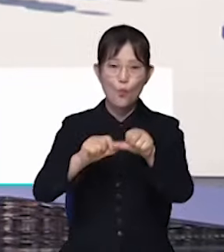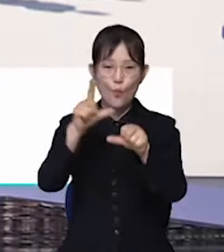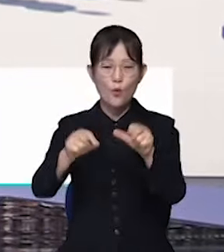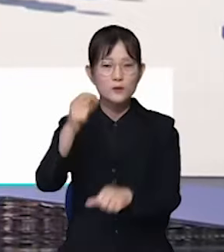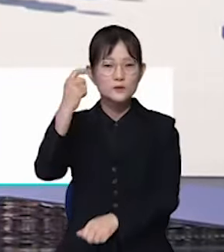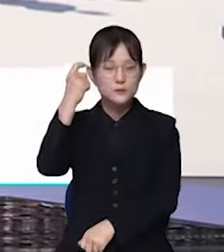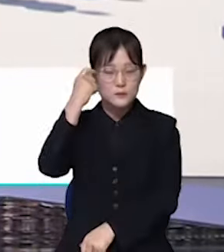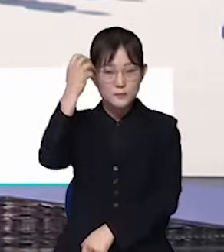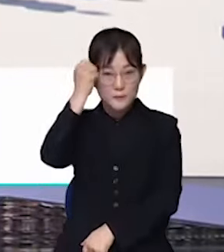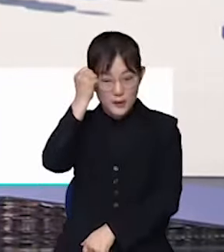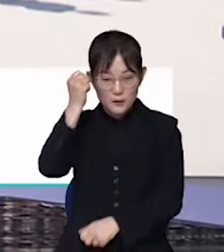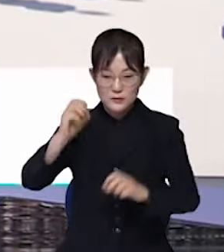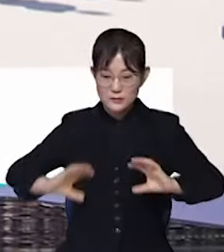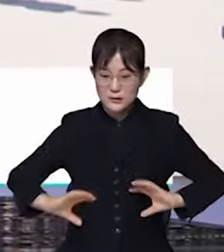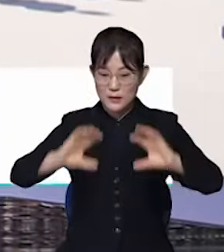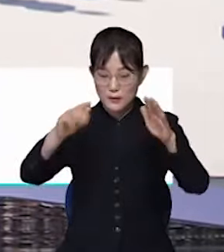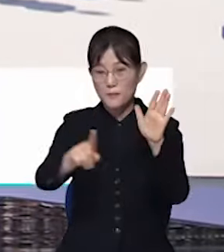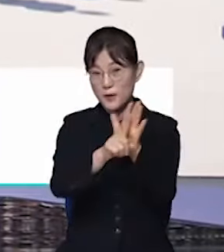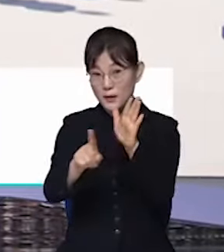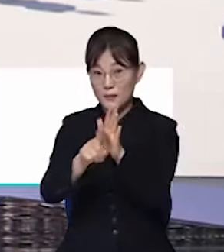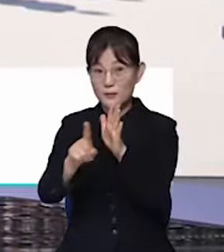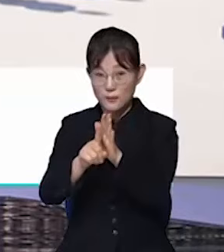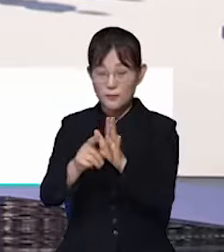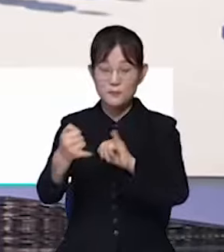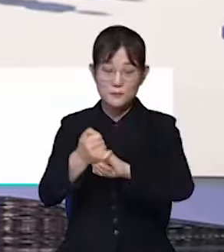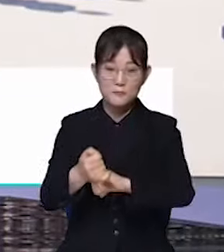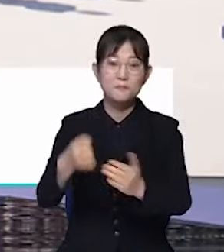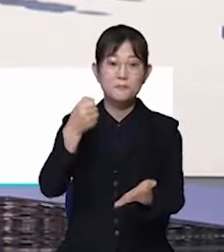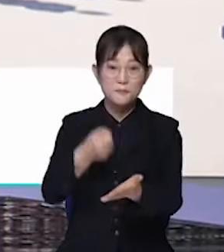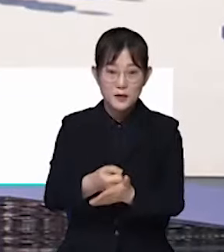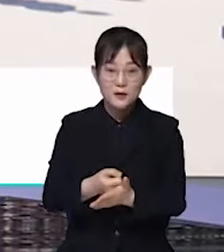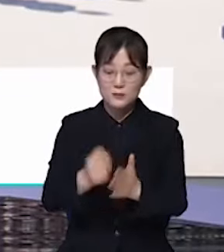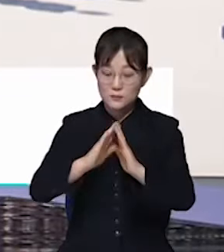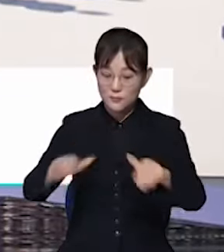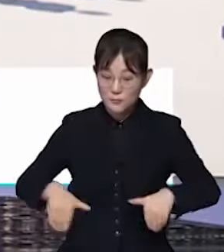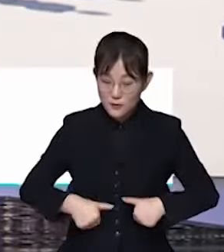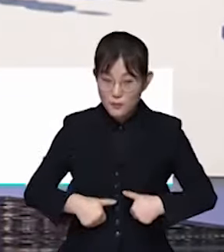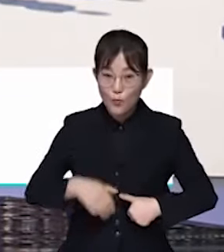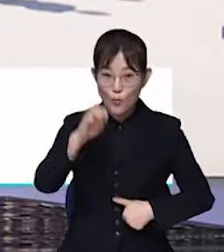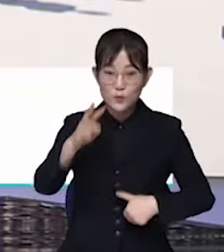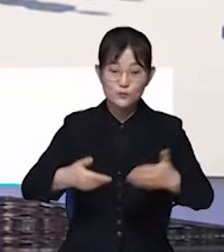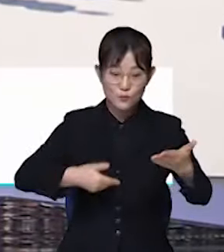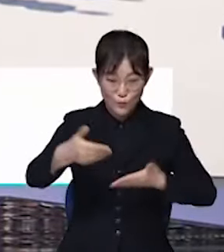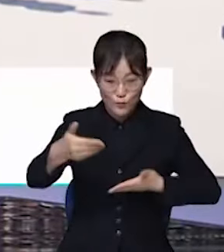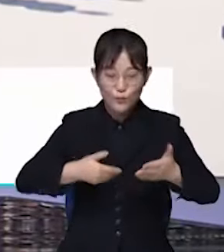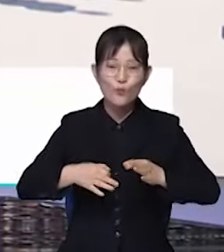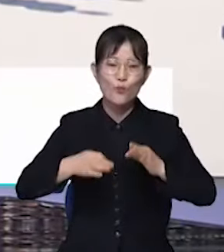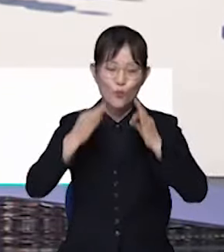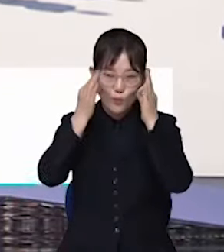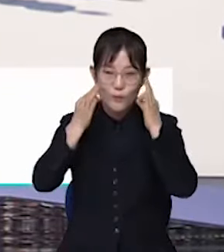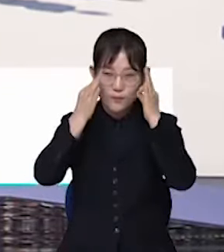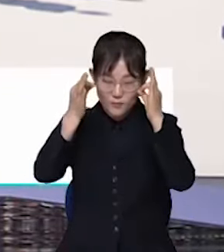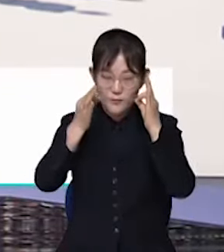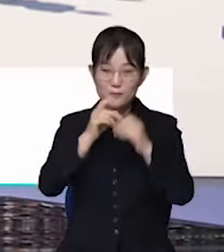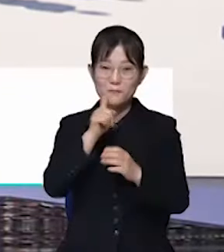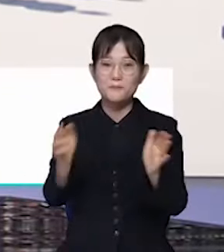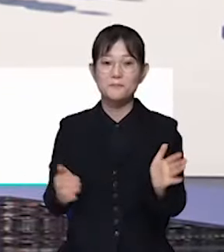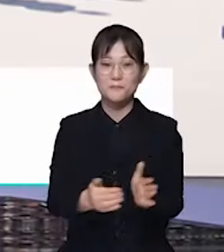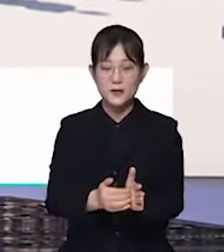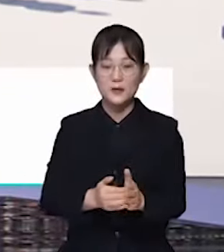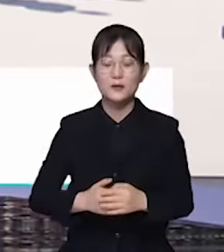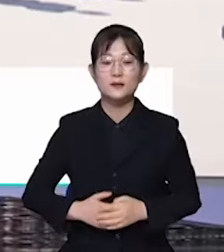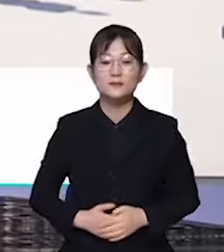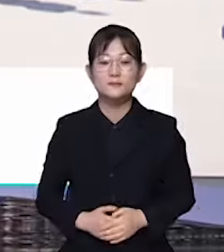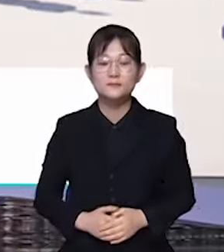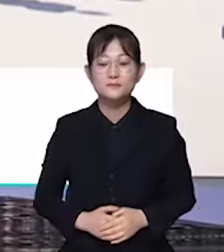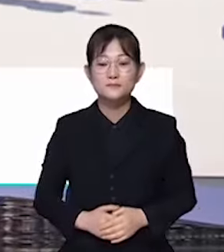잊지 않고 세계화에 힘쓰겠다고 다짐했고 광주 전남과의 교류에도 노력하겠다고 말했습니다. 임경섭 기자의